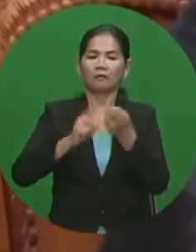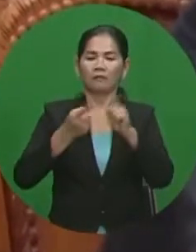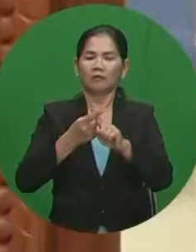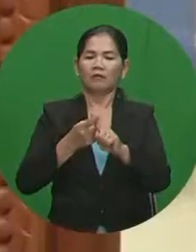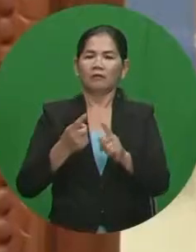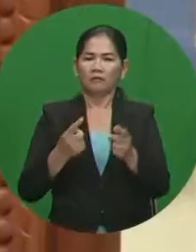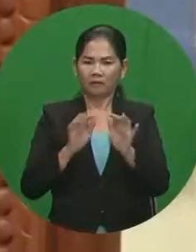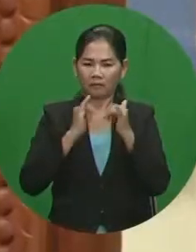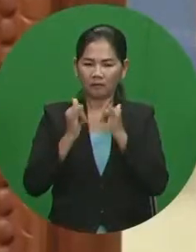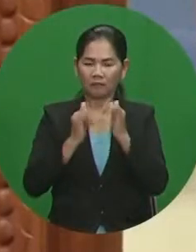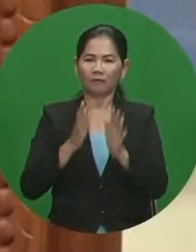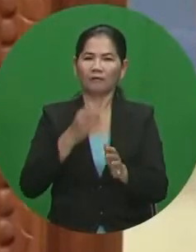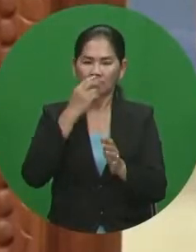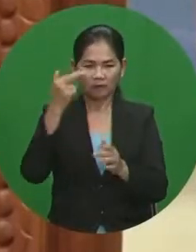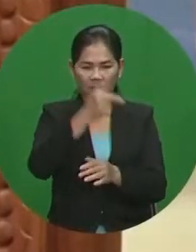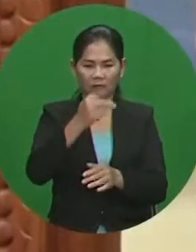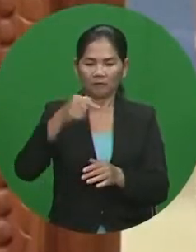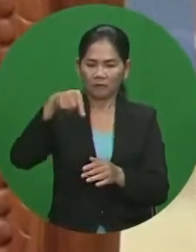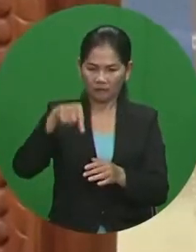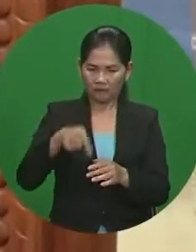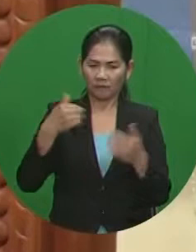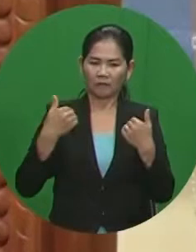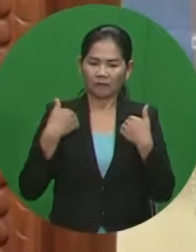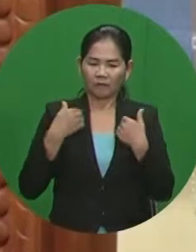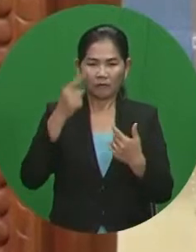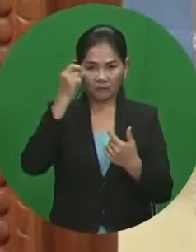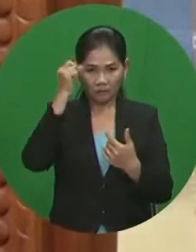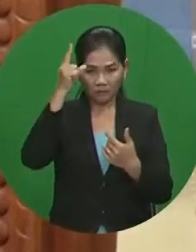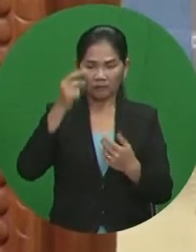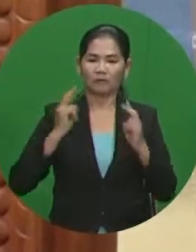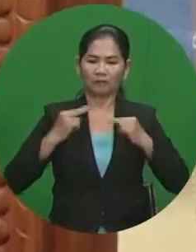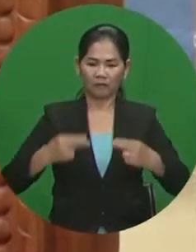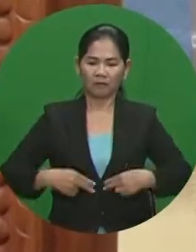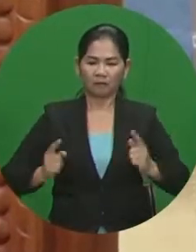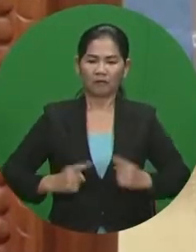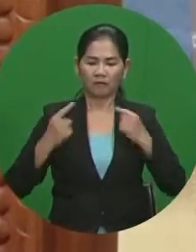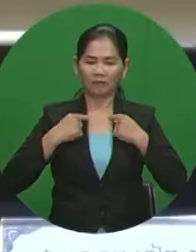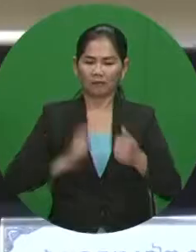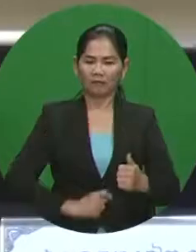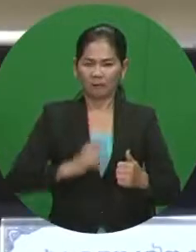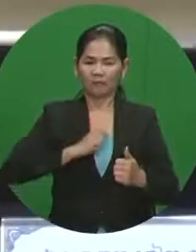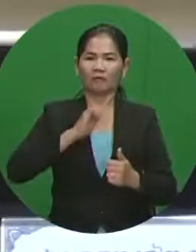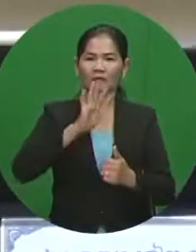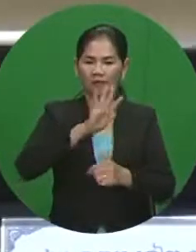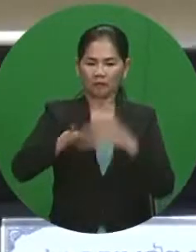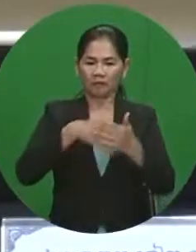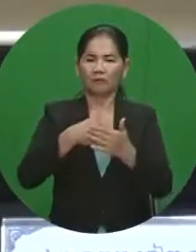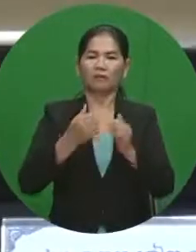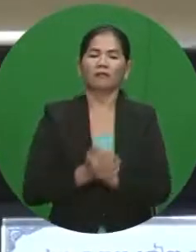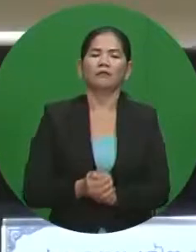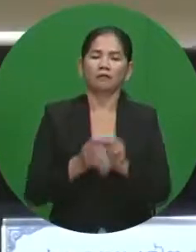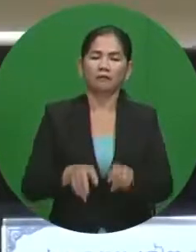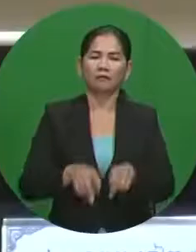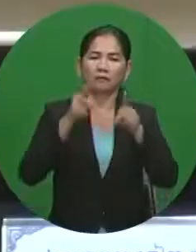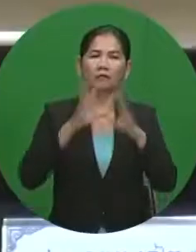ប្អូនហើយផ្សាយនៅទូរទស្សន៍ជាតិកម្ពុជាឲ្យបានដឹងពីសុខទុក្ខនិងការរស់នៅរបស់និស្សិតទាំងអស់នោះនៅក្នុងឱ